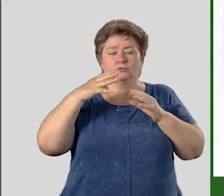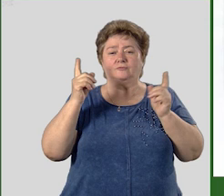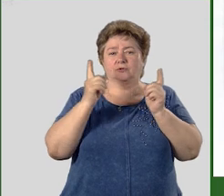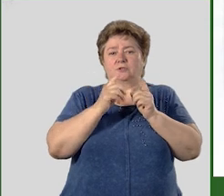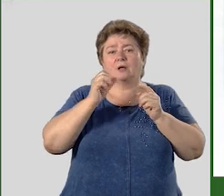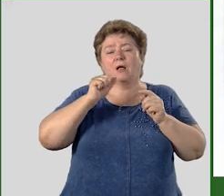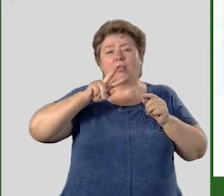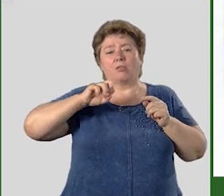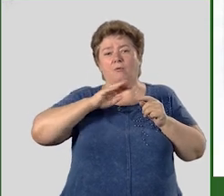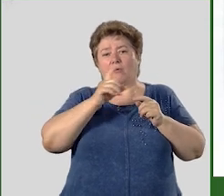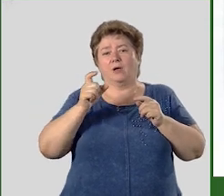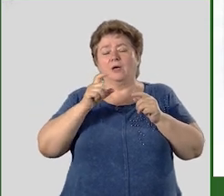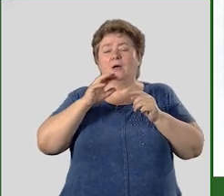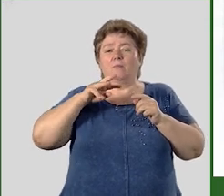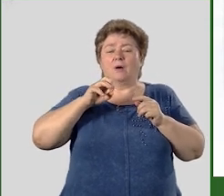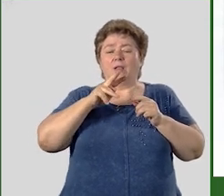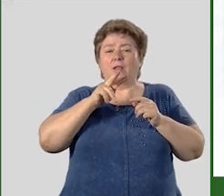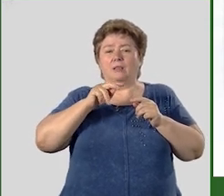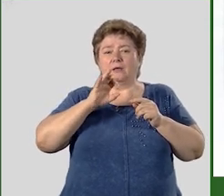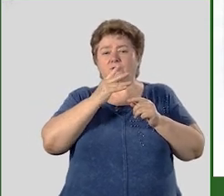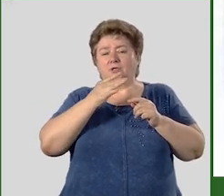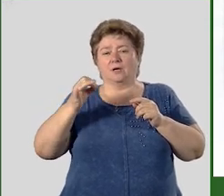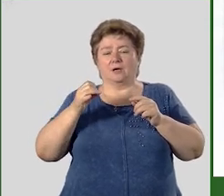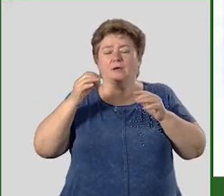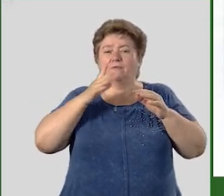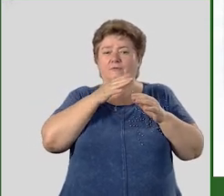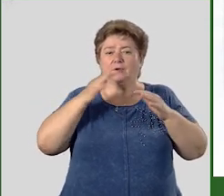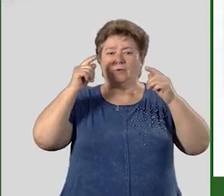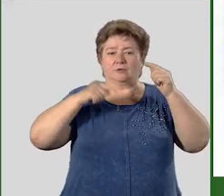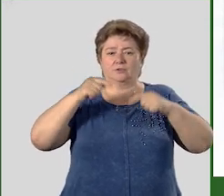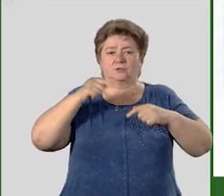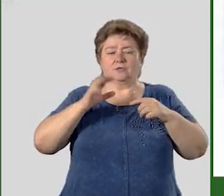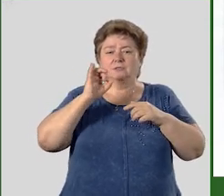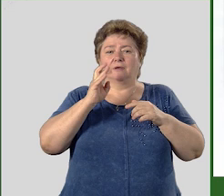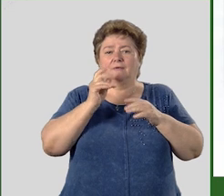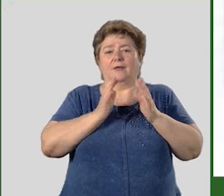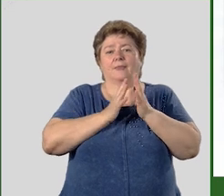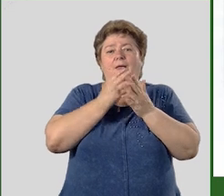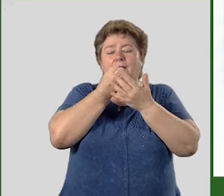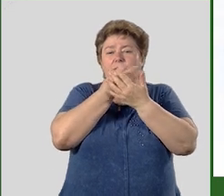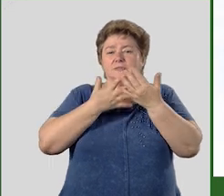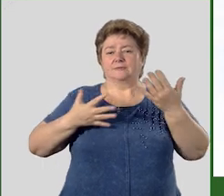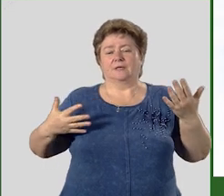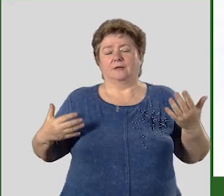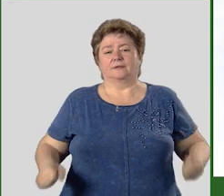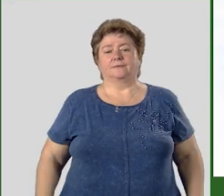Встречаются алоэ и молочаи. В сезон дождей саванна расцветает.